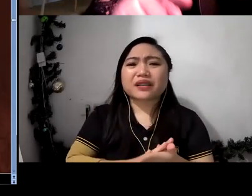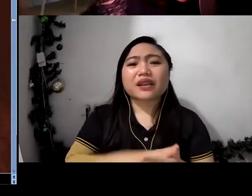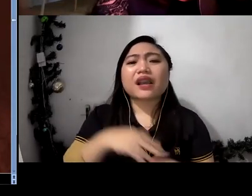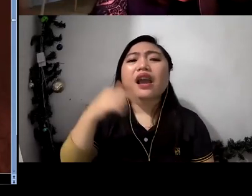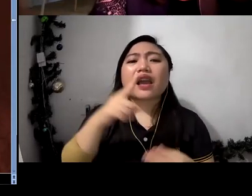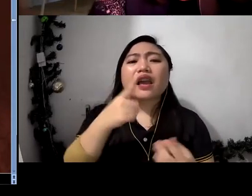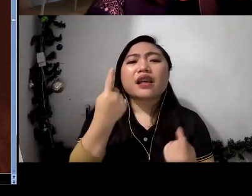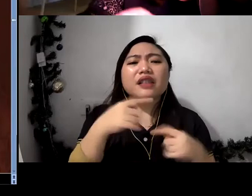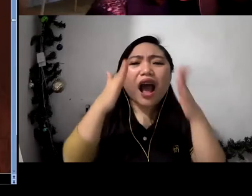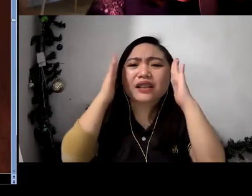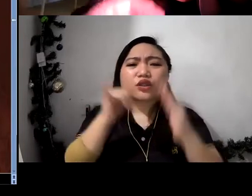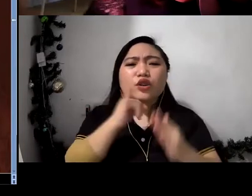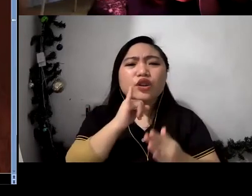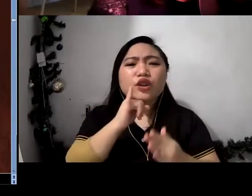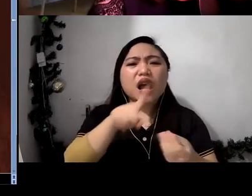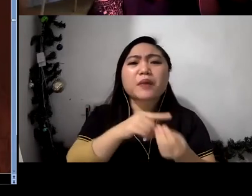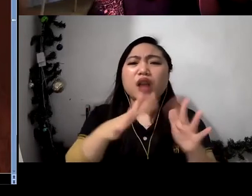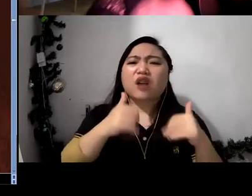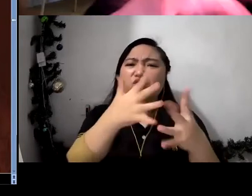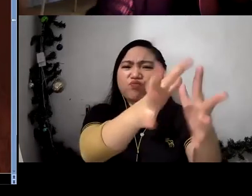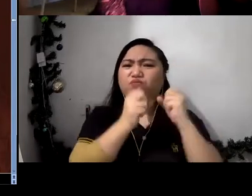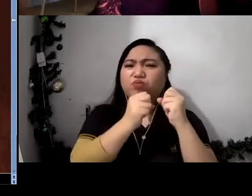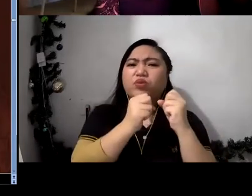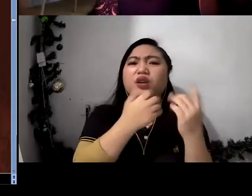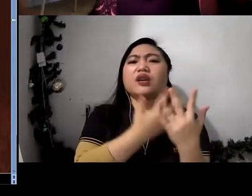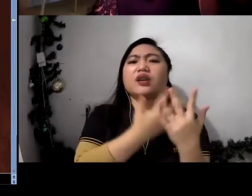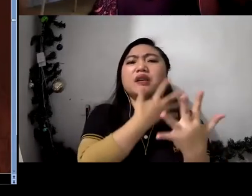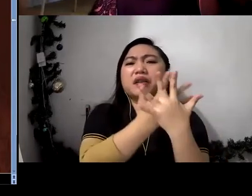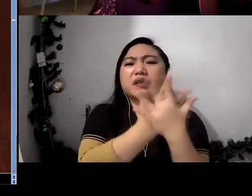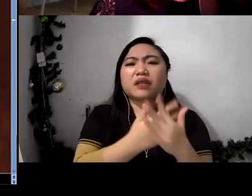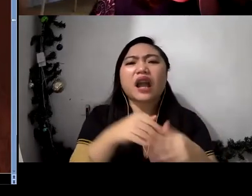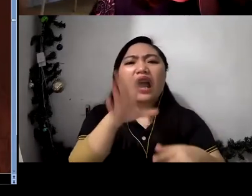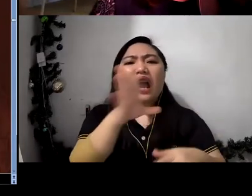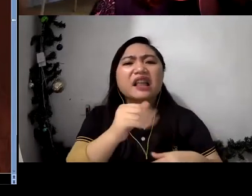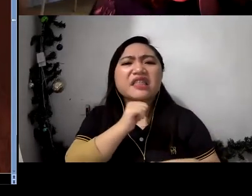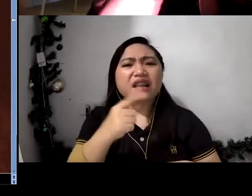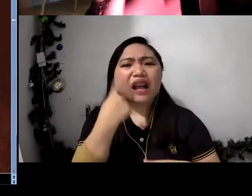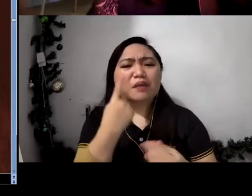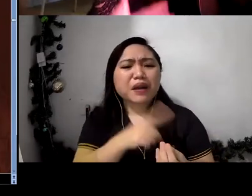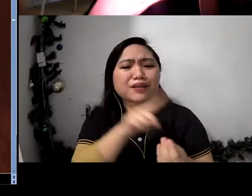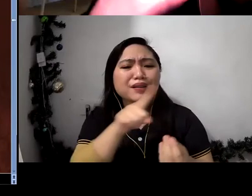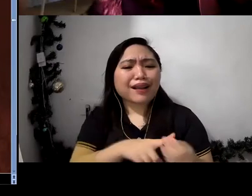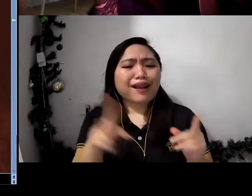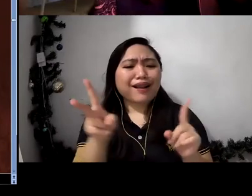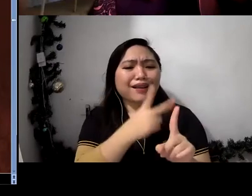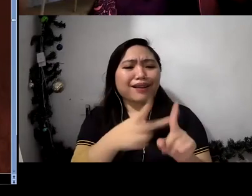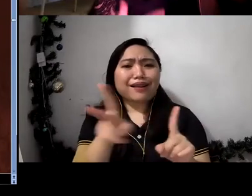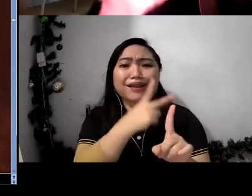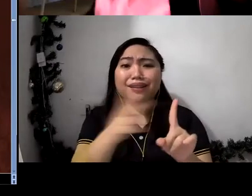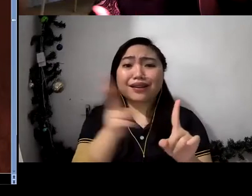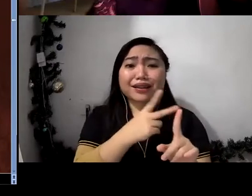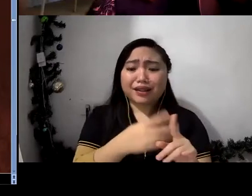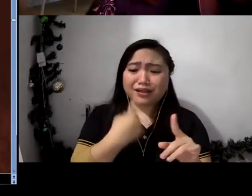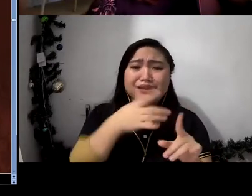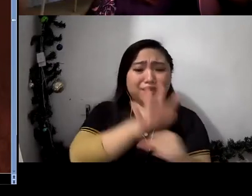ng atensyon, paano siya hulihin, magbago. At hindi yung taong nasi-sensationalize, nabibiktimize, and rape na nga siya. Mga